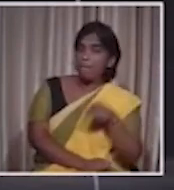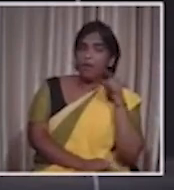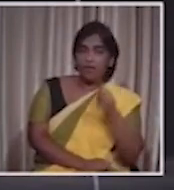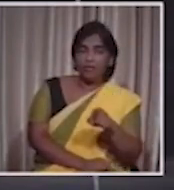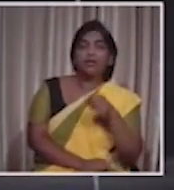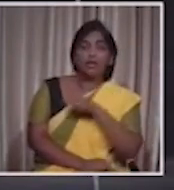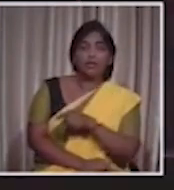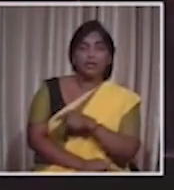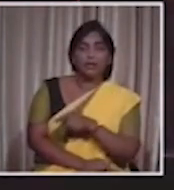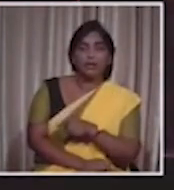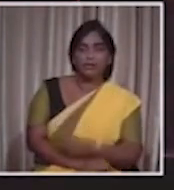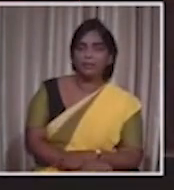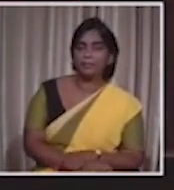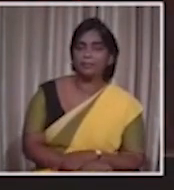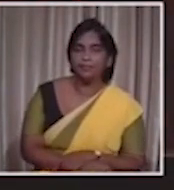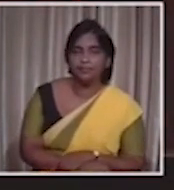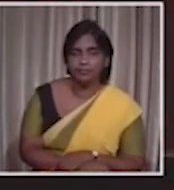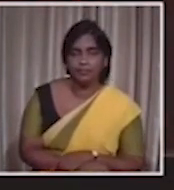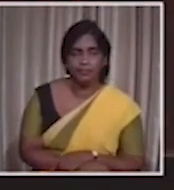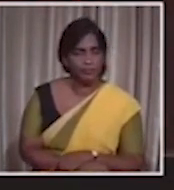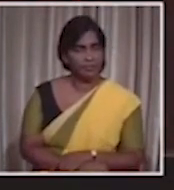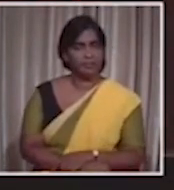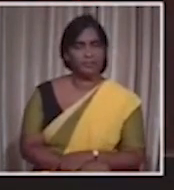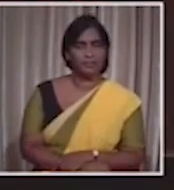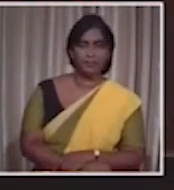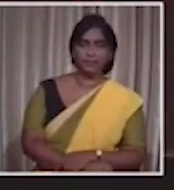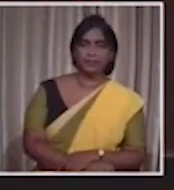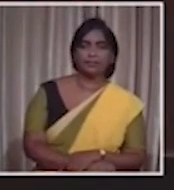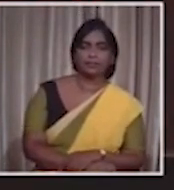මේ අර පිළිමත් තියන හයිය වෙන මොකක්ද මේ රාජපක්ෂ උන්ගේ හයිය.